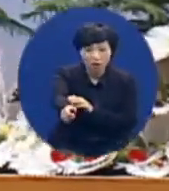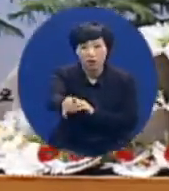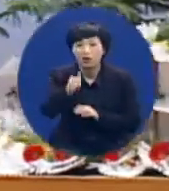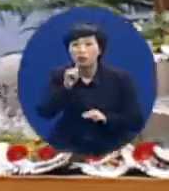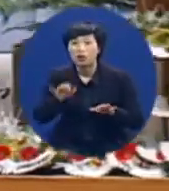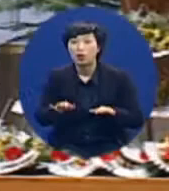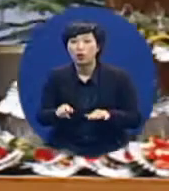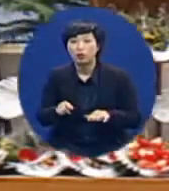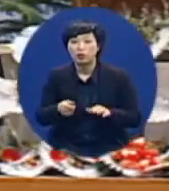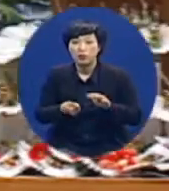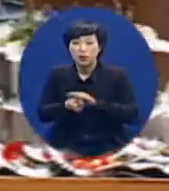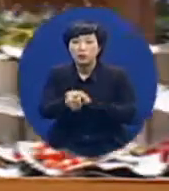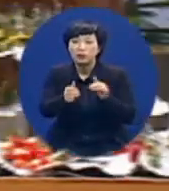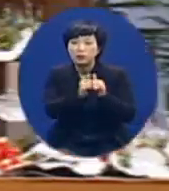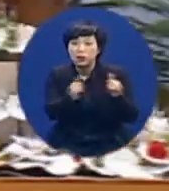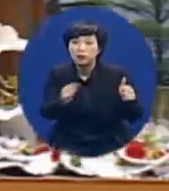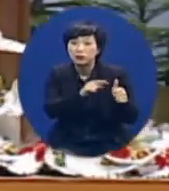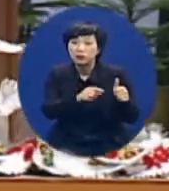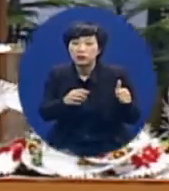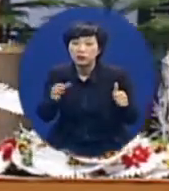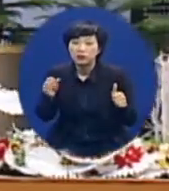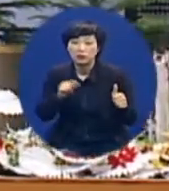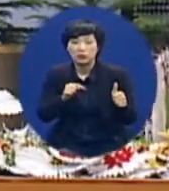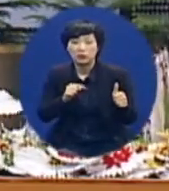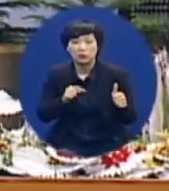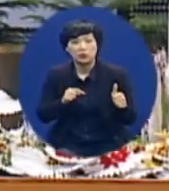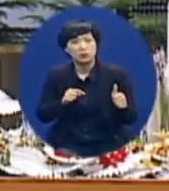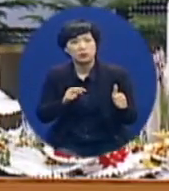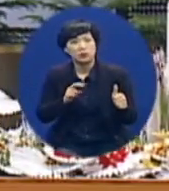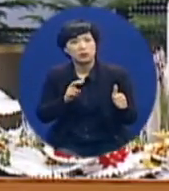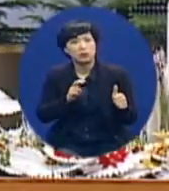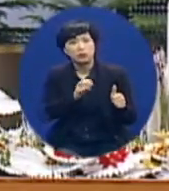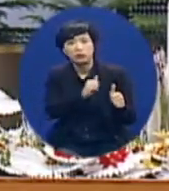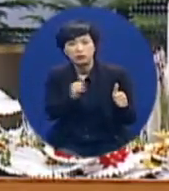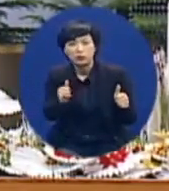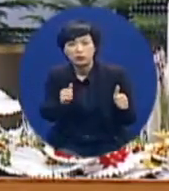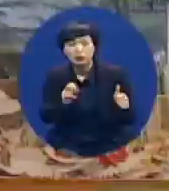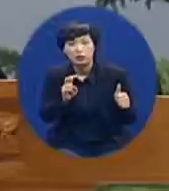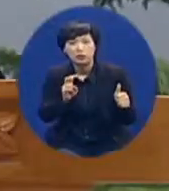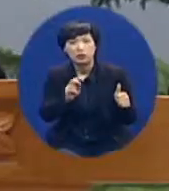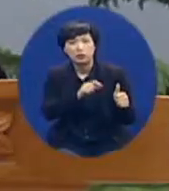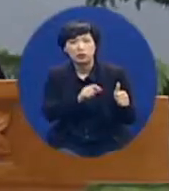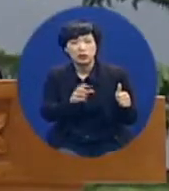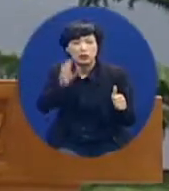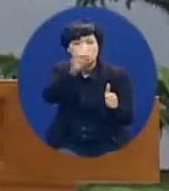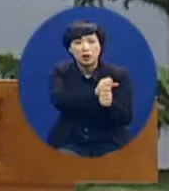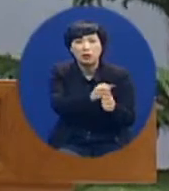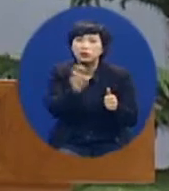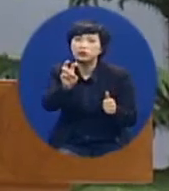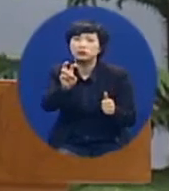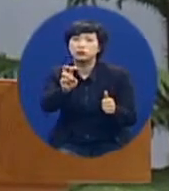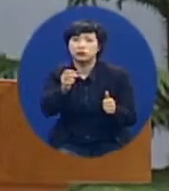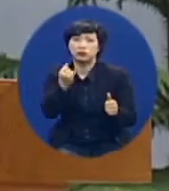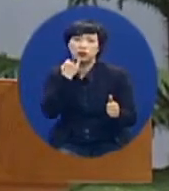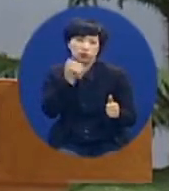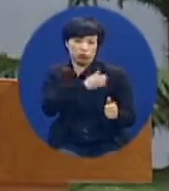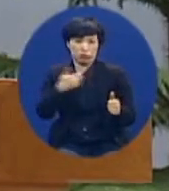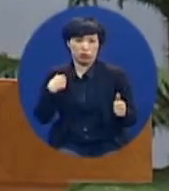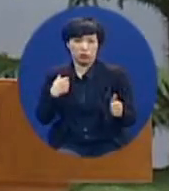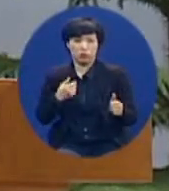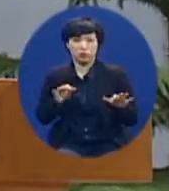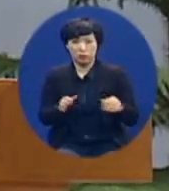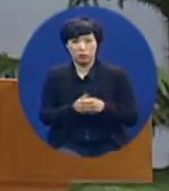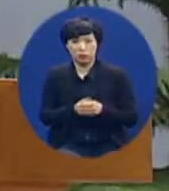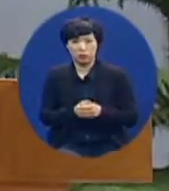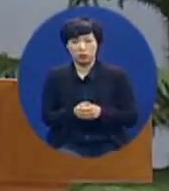사람을 Those snakes seem to be able to eat over 20 people. 까딱 없을 만큼. 한